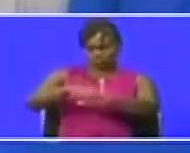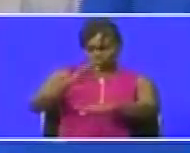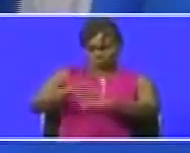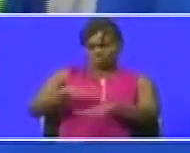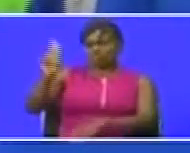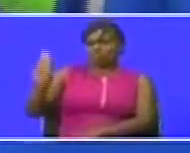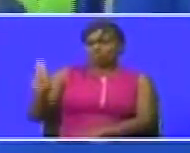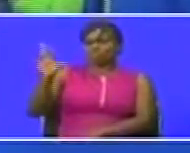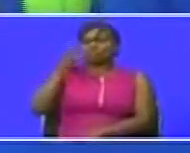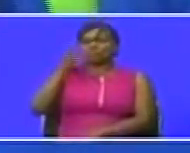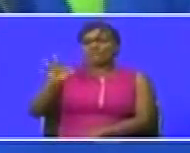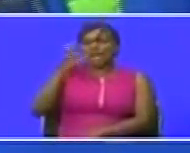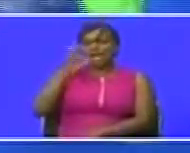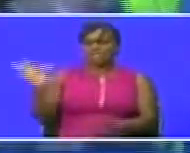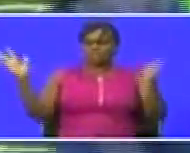uhuru